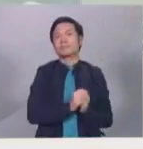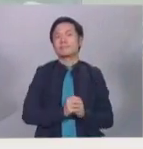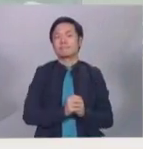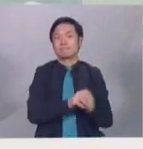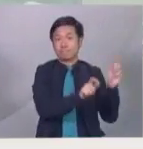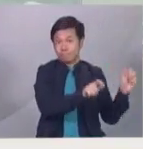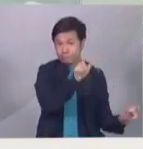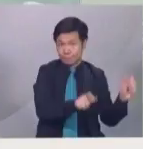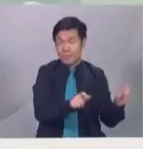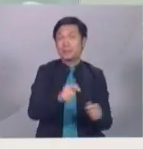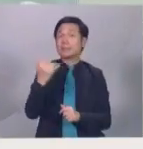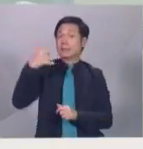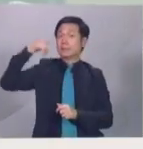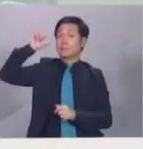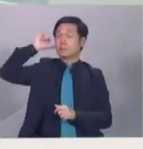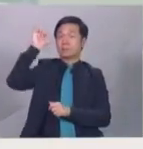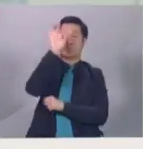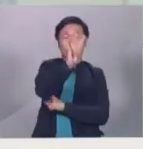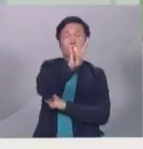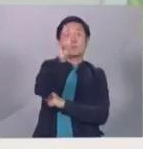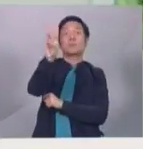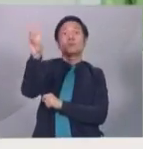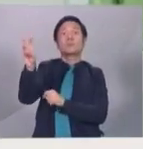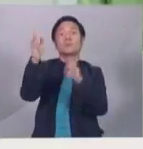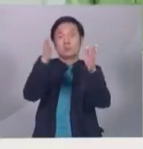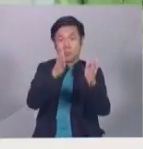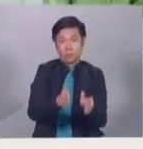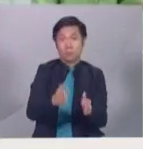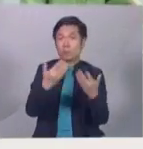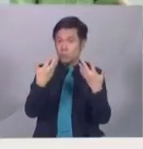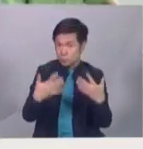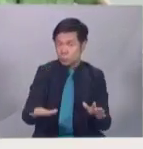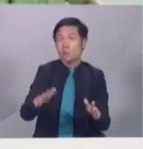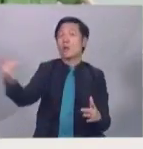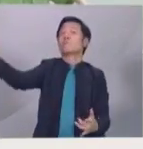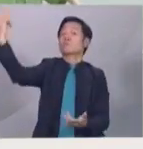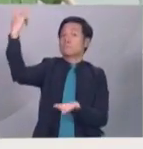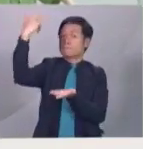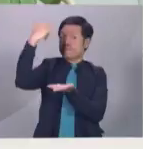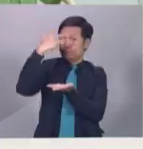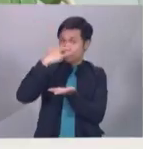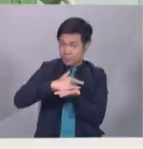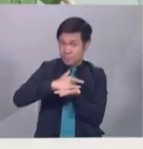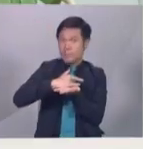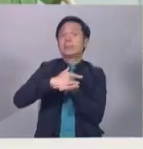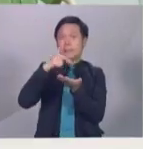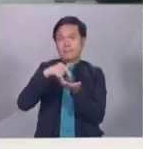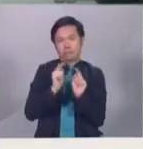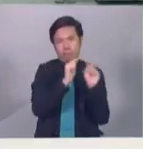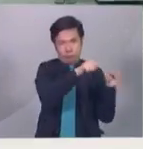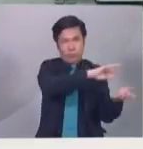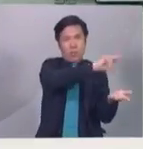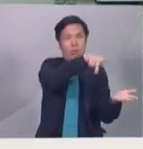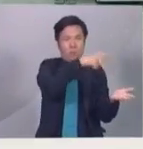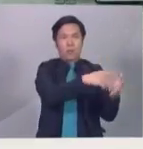ceramah 766 rakyat Indonesia telah pulang ke tanah air dan telah pohon di Corinthians